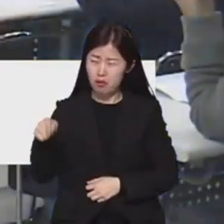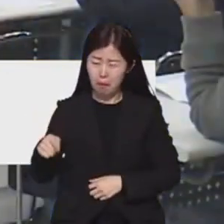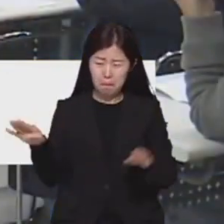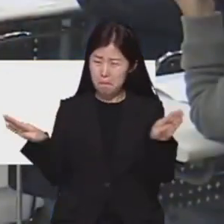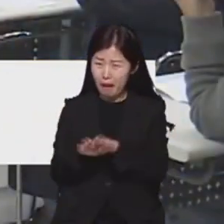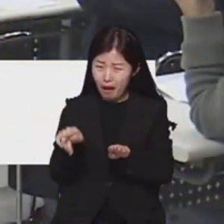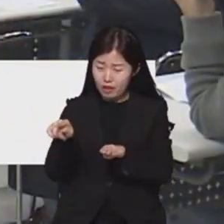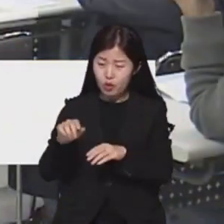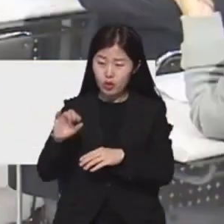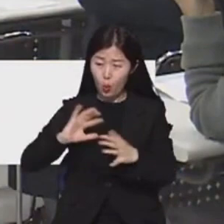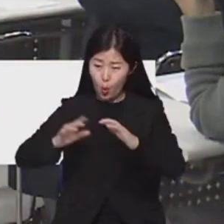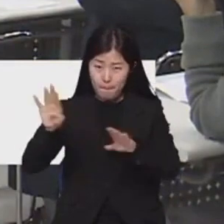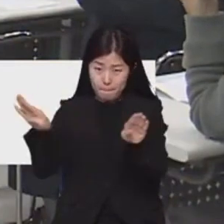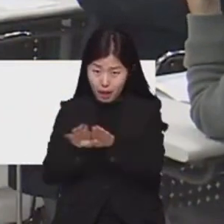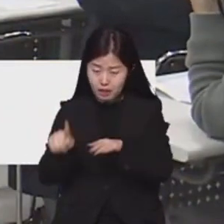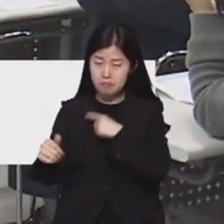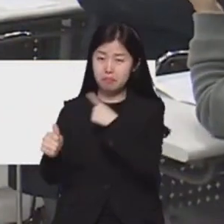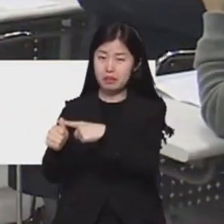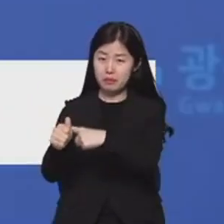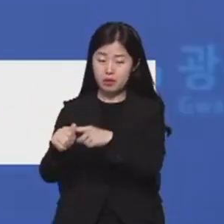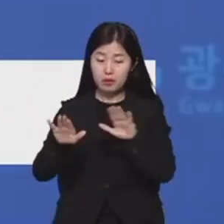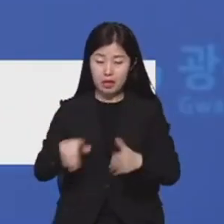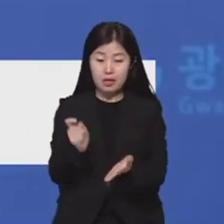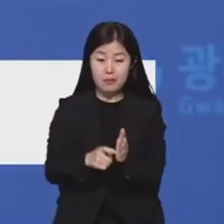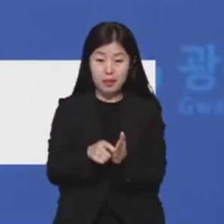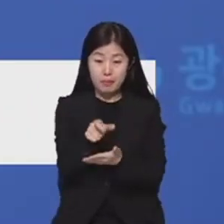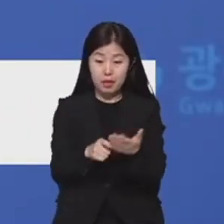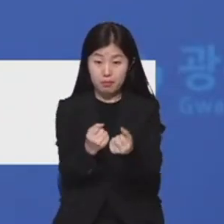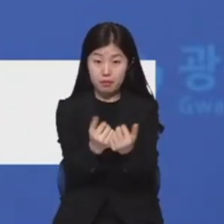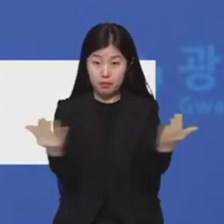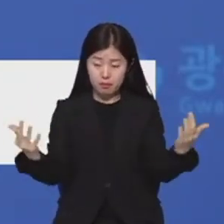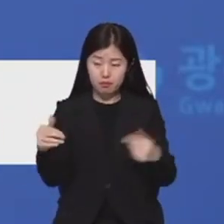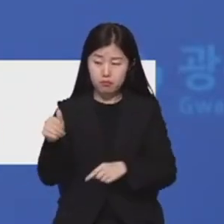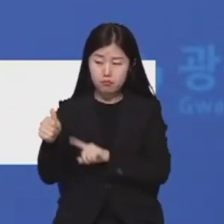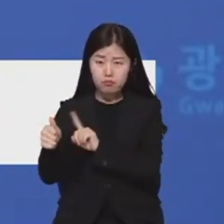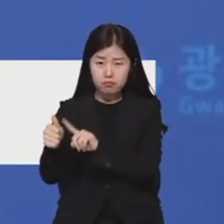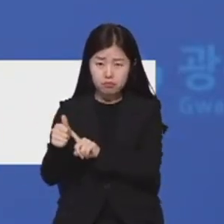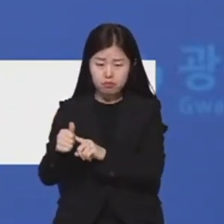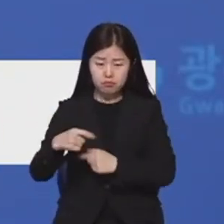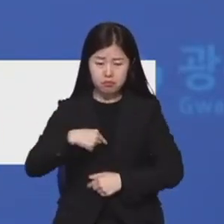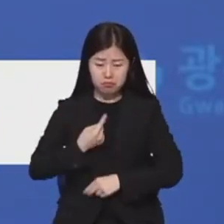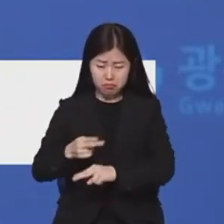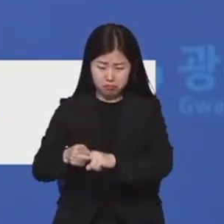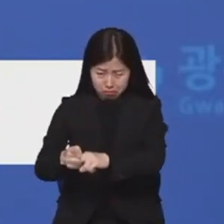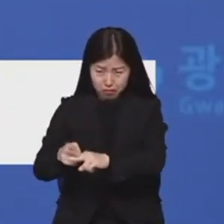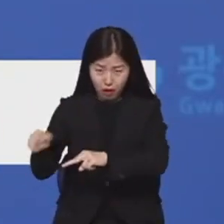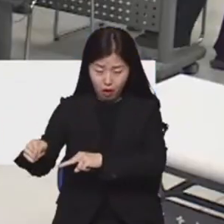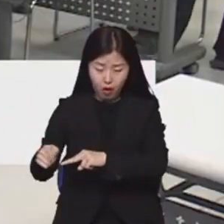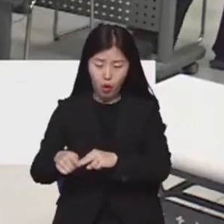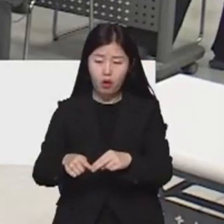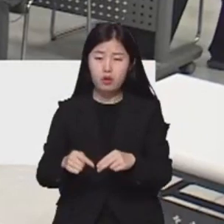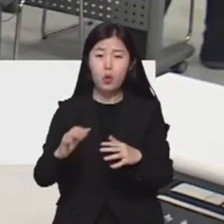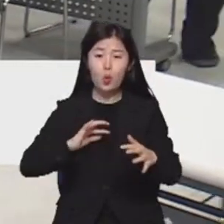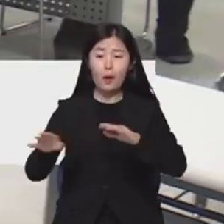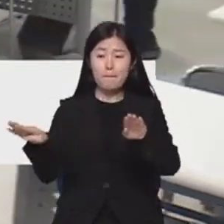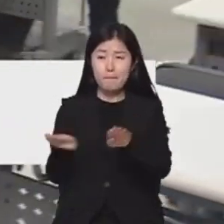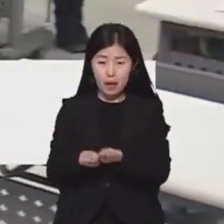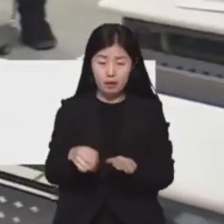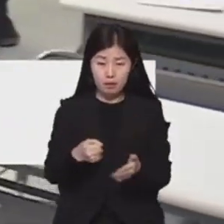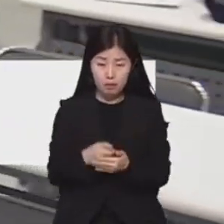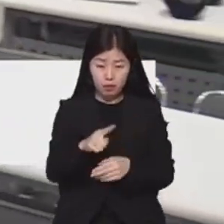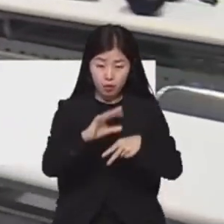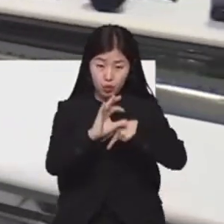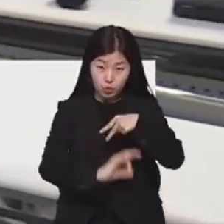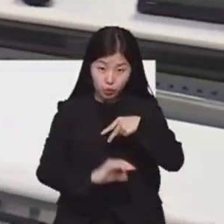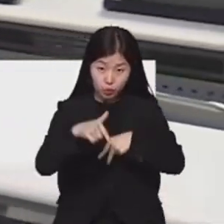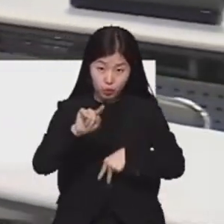비판했습니다. 하 후보는 오늘 긴급 기자회견을 열고 조 후보의 독단적인 후보자 토론회 불참으로 광주 시민과